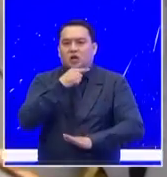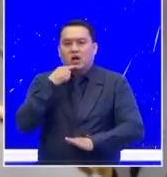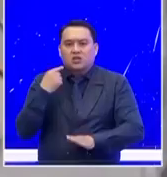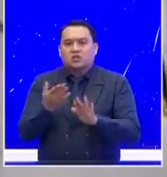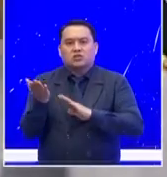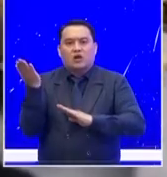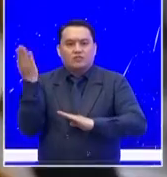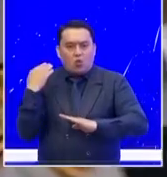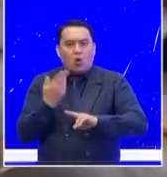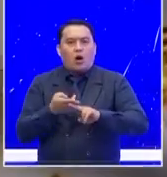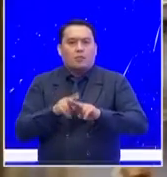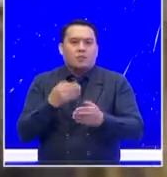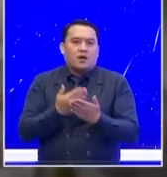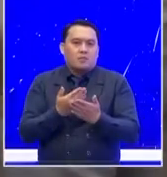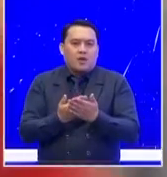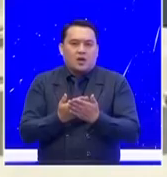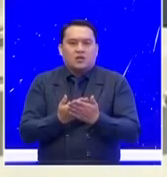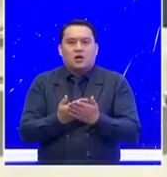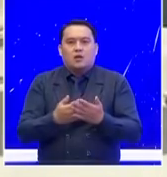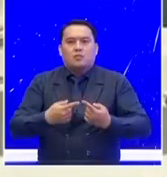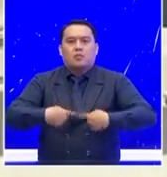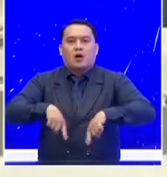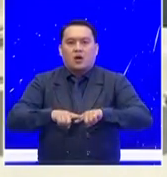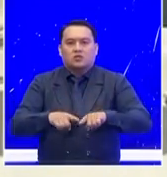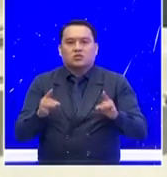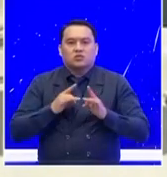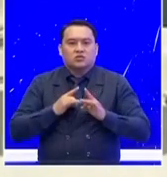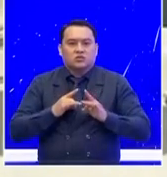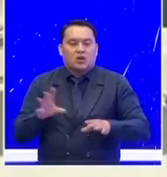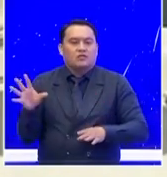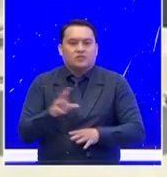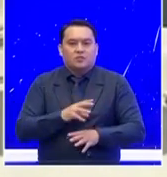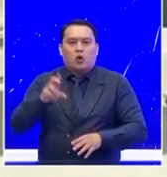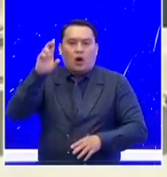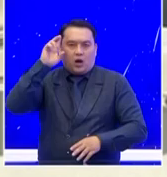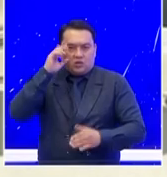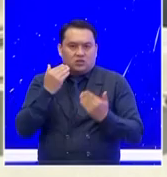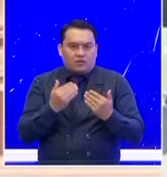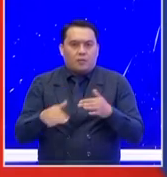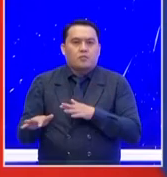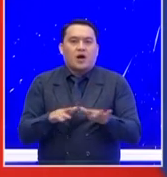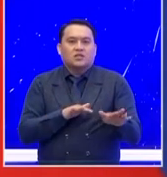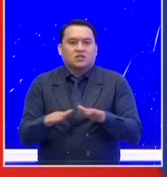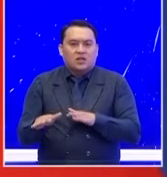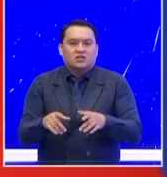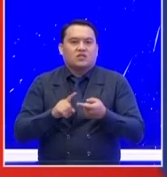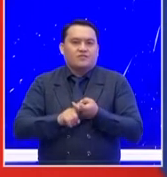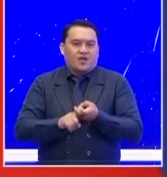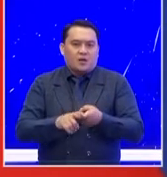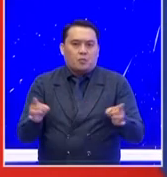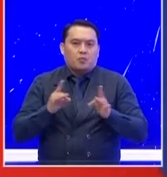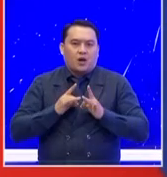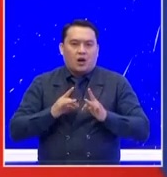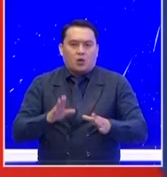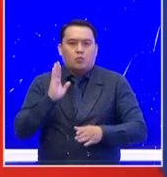много месяцев. Предполагались беспрецедентные масштабы торжеств по всей стране. Теперь все массовые мероприятия, связанные с